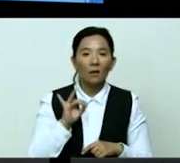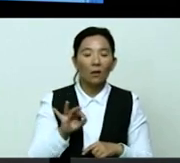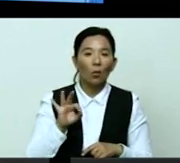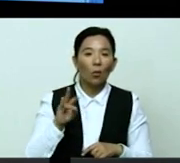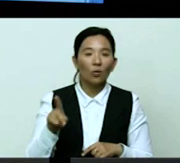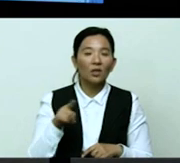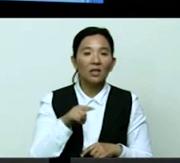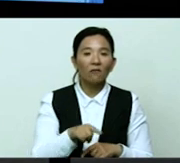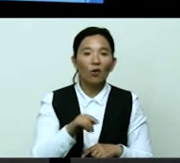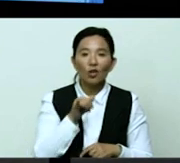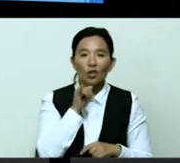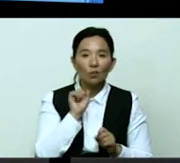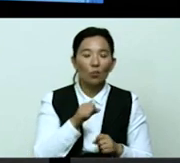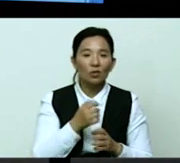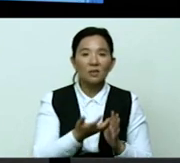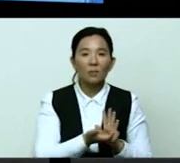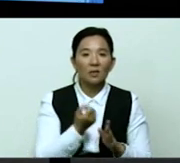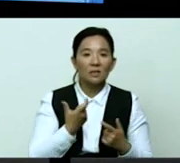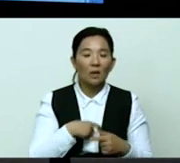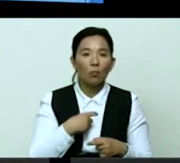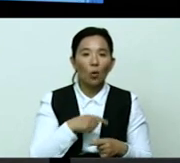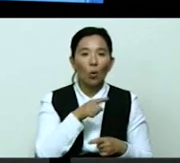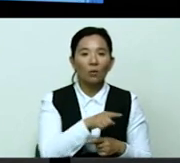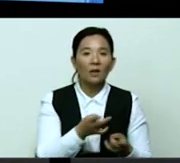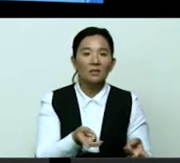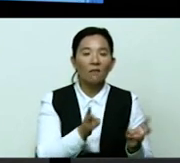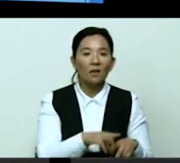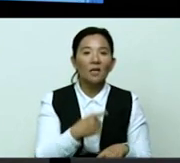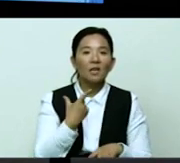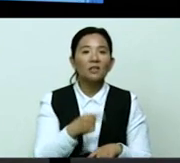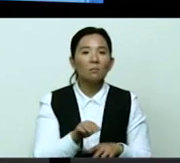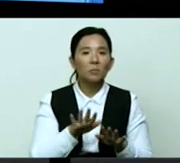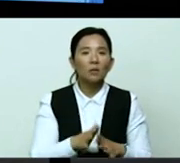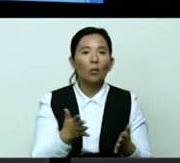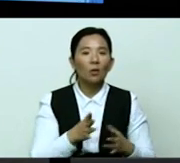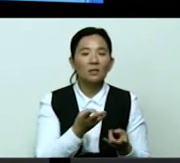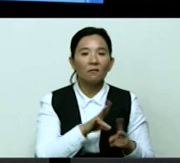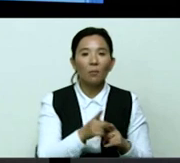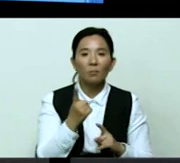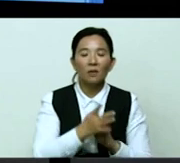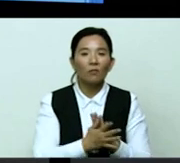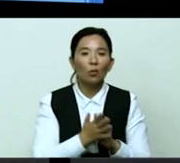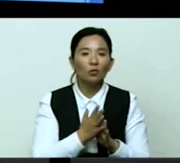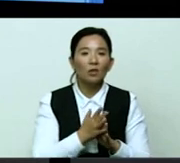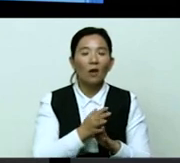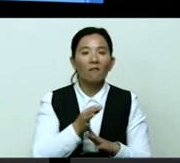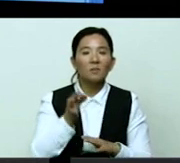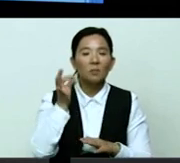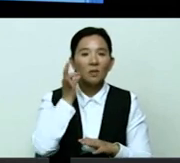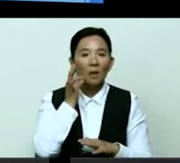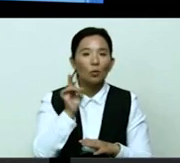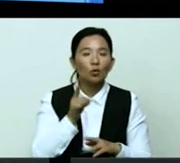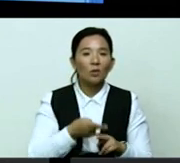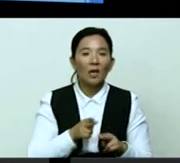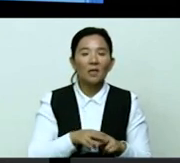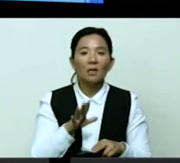он его не может забрать с собой, он его оставляет. Где же он его оставляет? В первую очередь мы вспоминаем, что